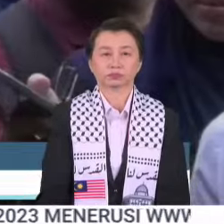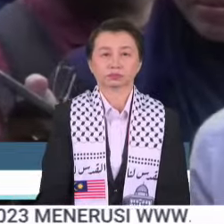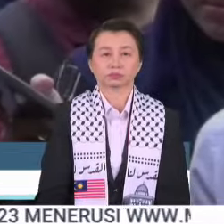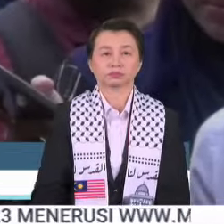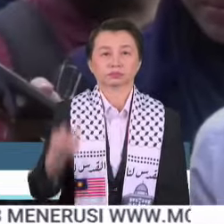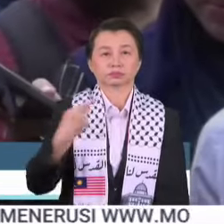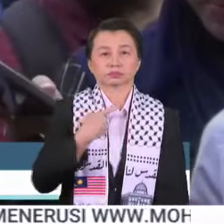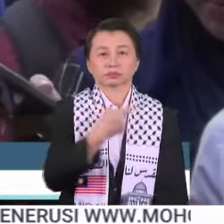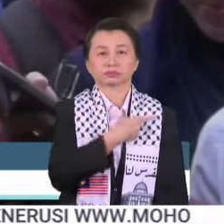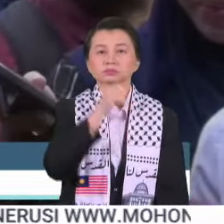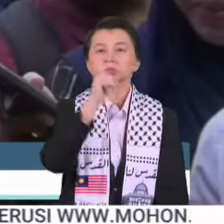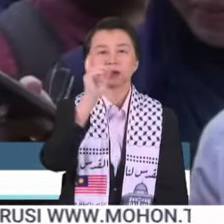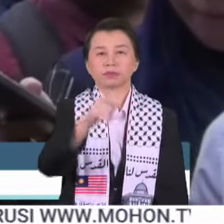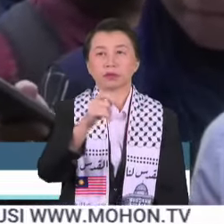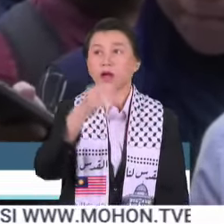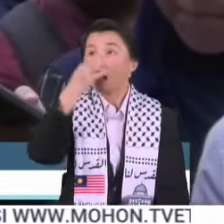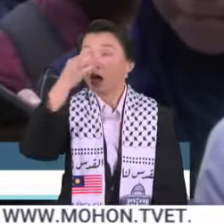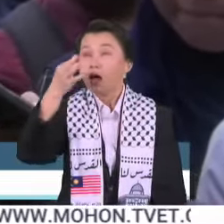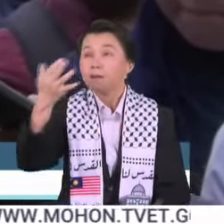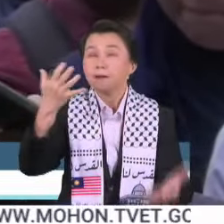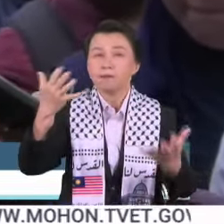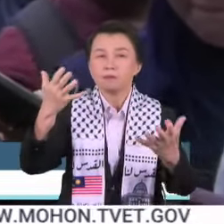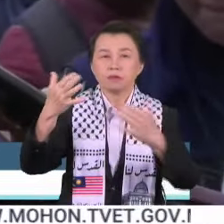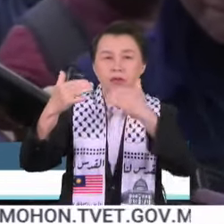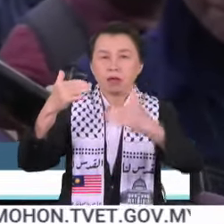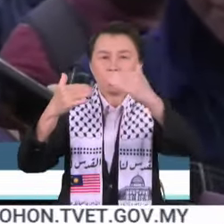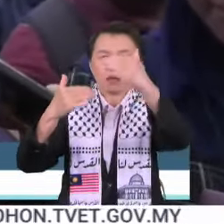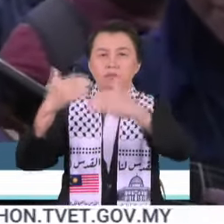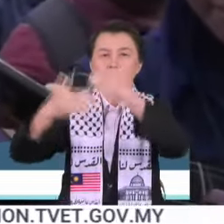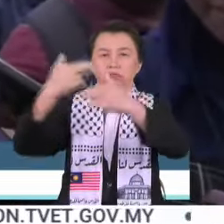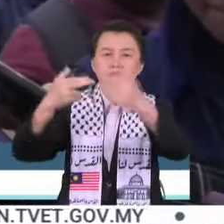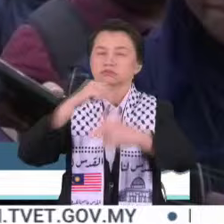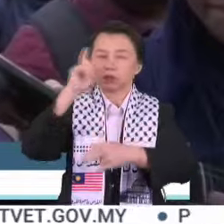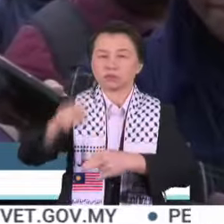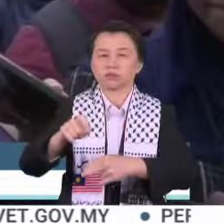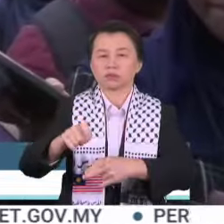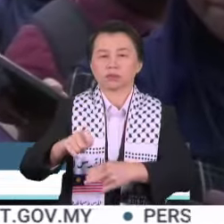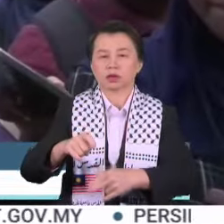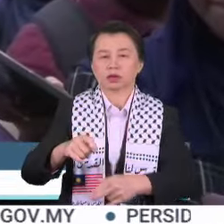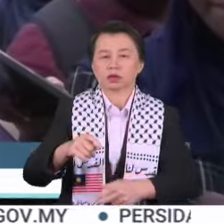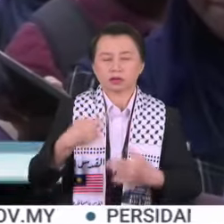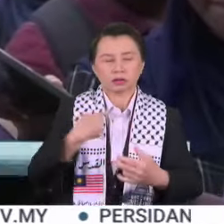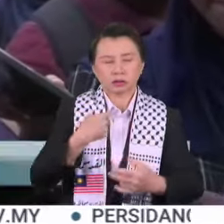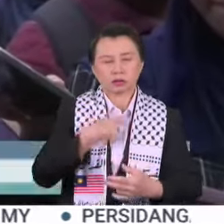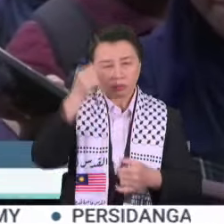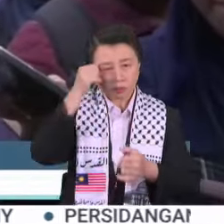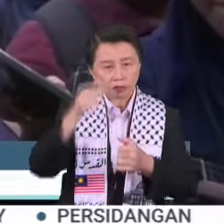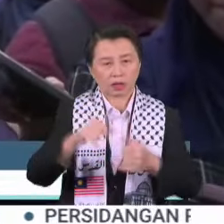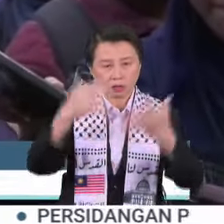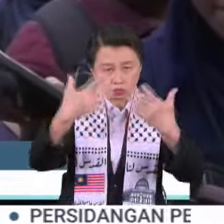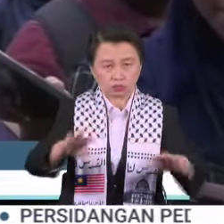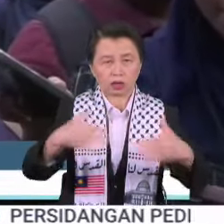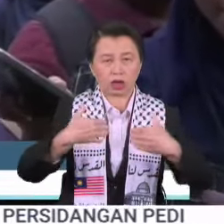Kita tidak perlu taksub sebab saya ingat sudah ada banyak